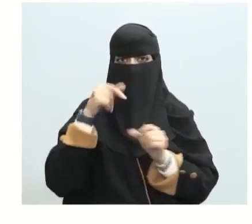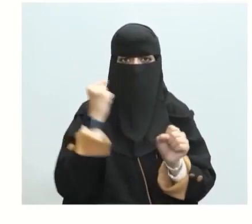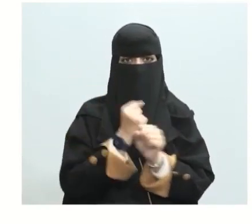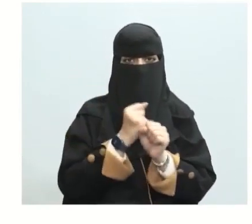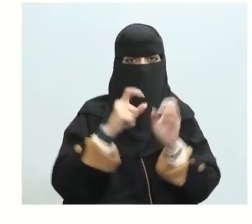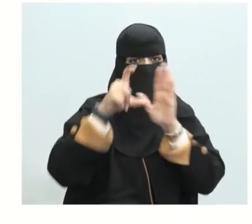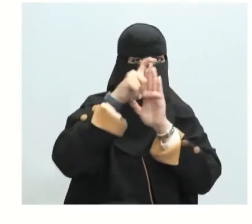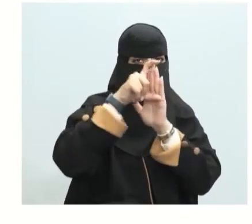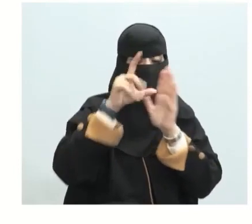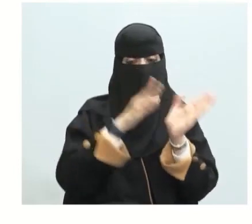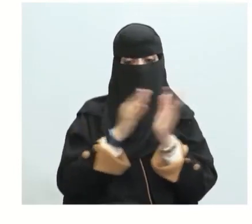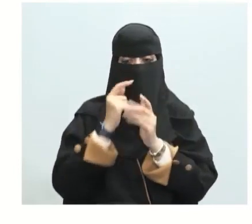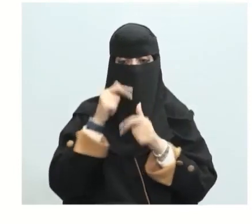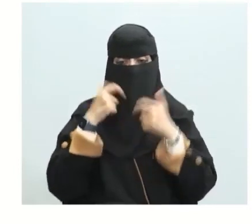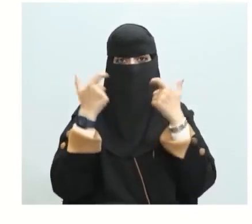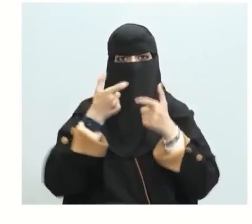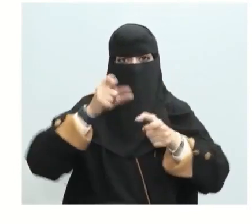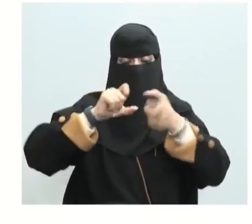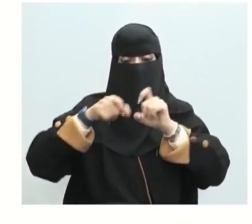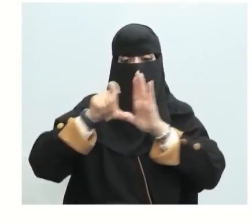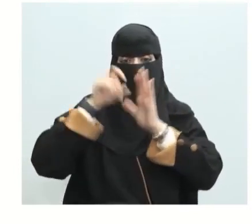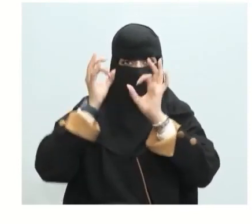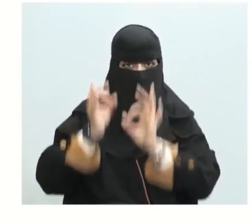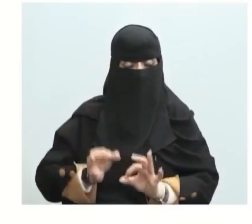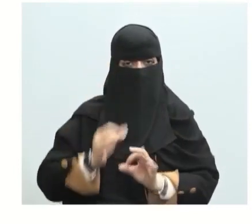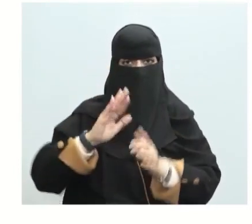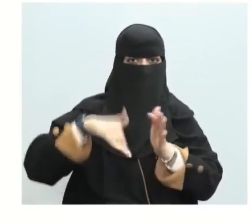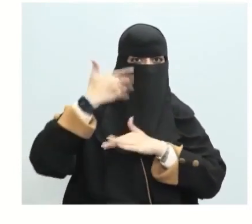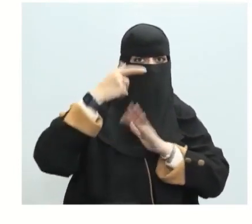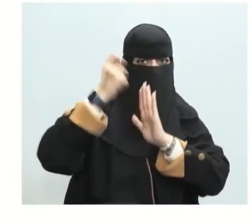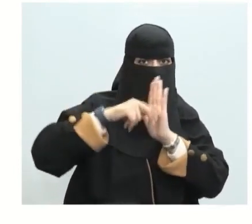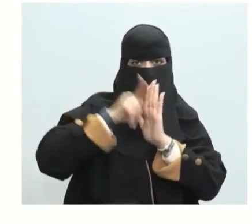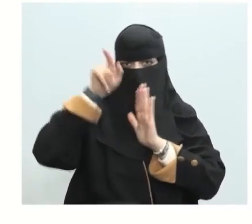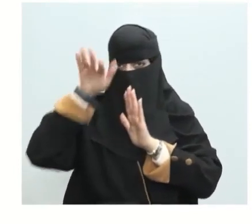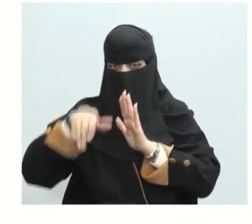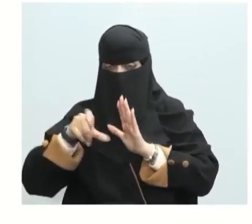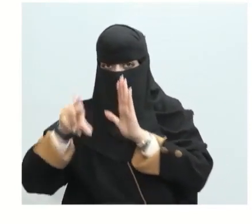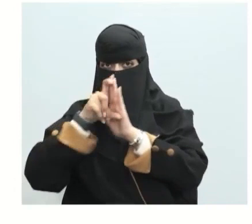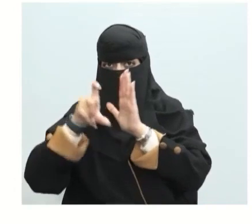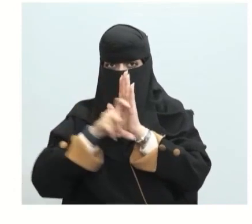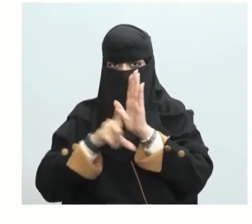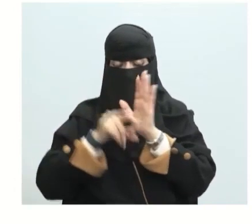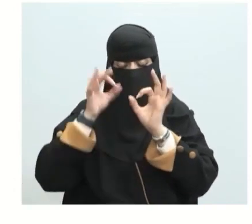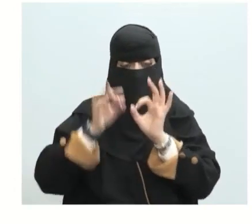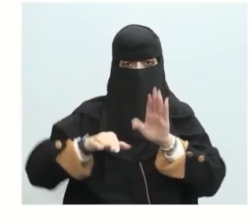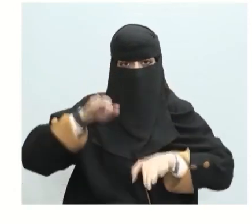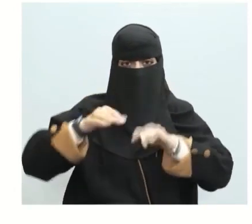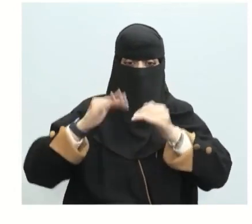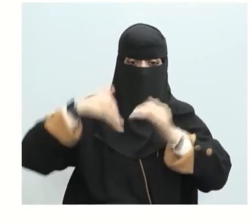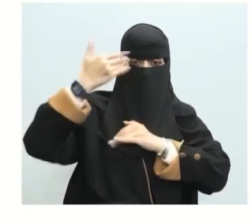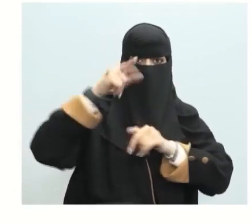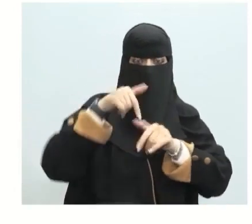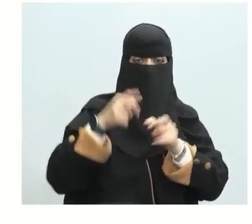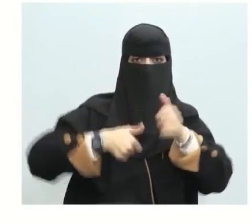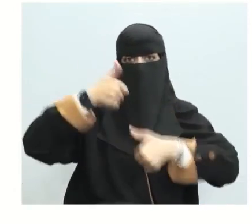المقدمه هذا دور المقدمه لاحظ مكونات المقدمه الجيده ثم احكم في ضوئها على المقدمات في الحقلين اللاحقين